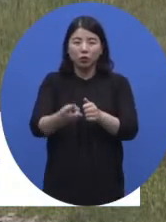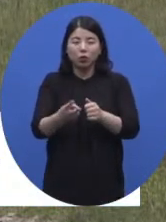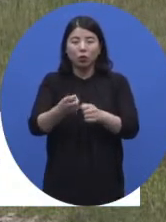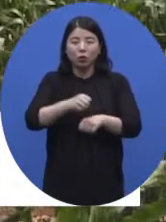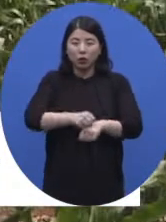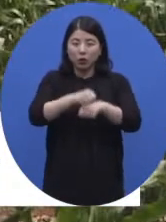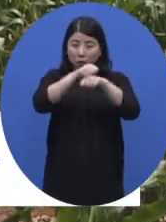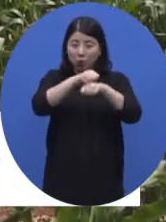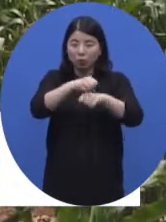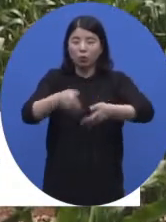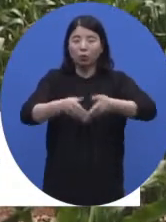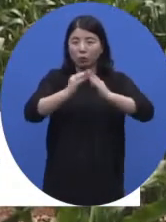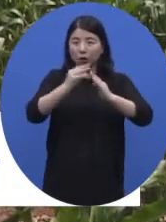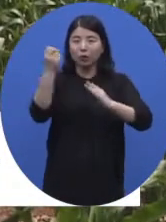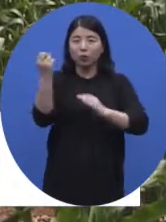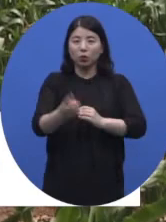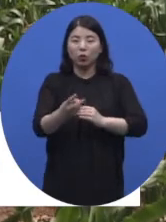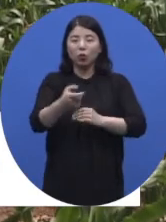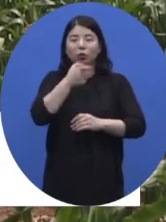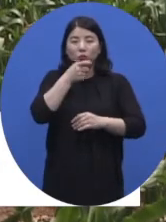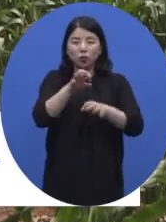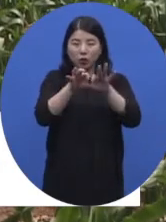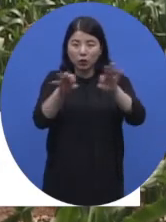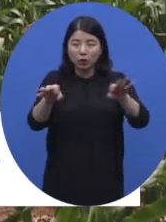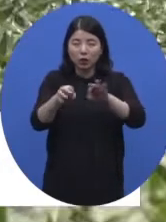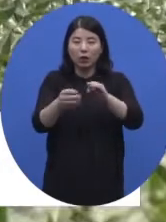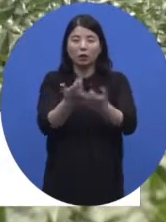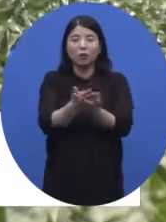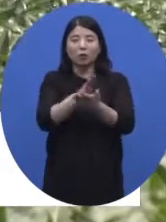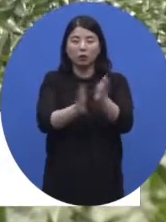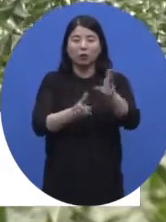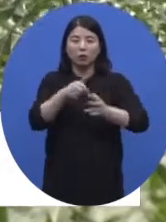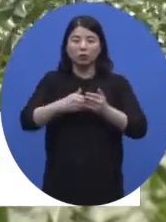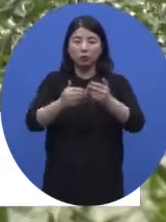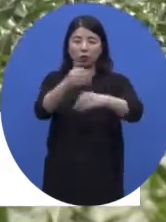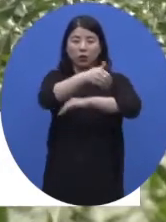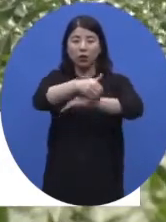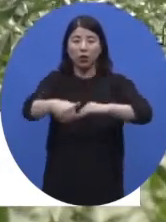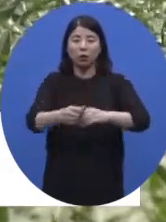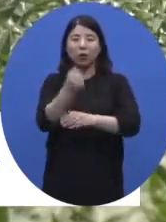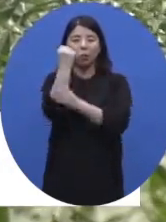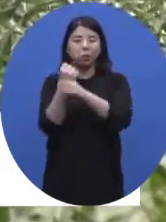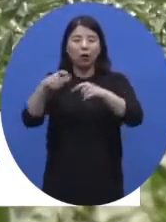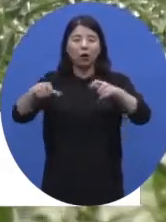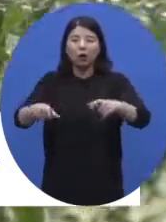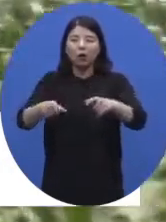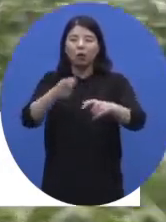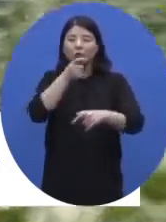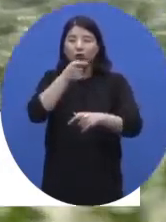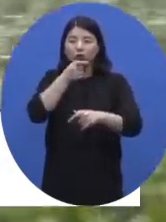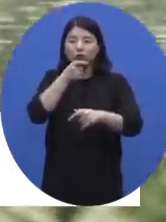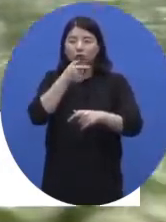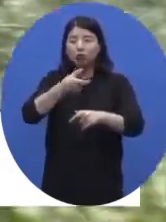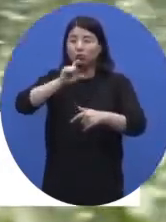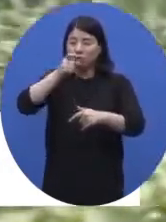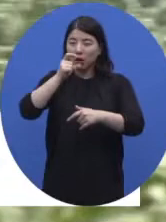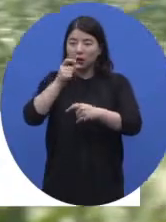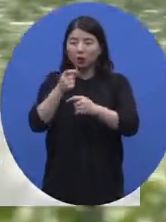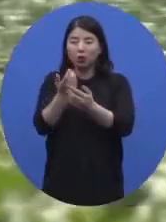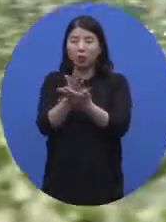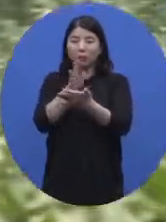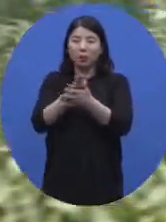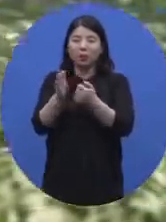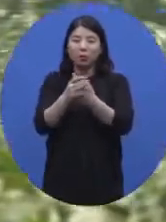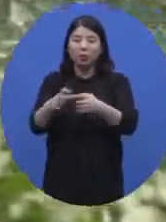추진하고 지방상수도 상대와 사업도 나섭니다 낙후지역 은 먹는 물 수질 개선 사업을 통해 도민들의 불편을